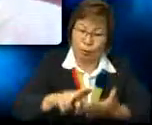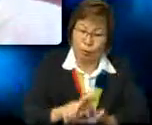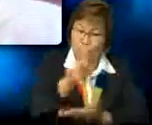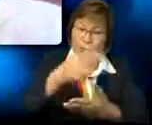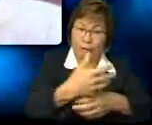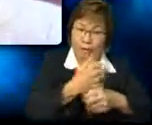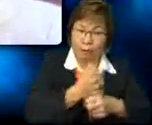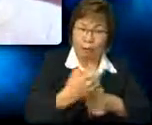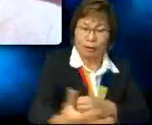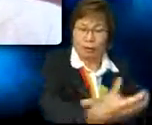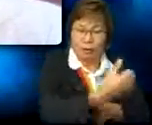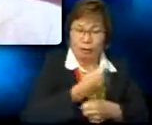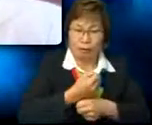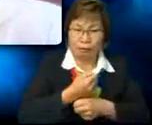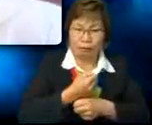dapat mengambil